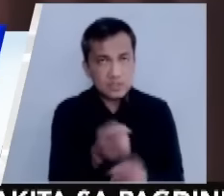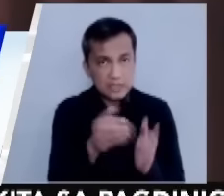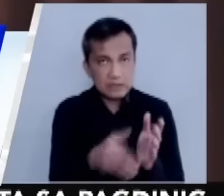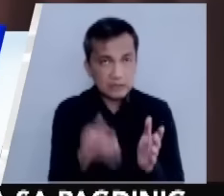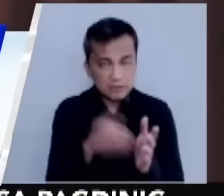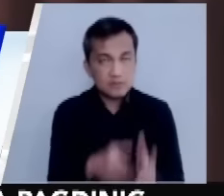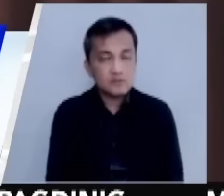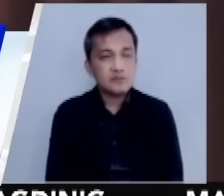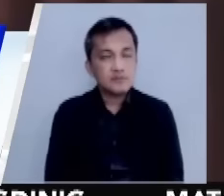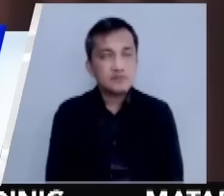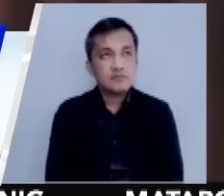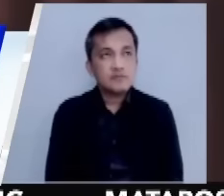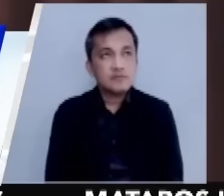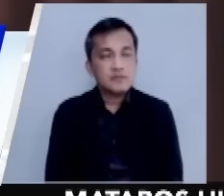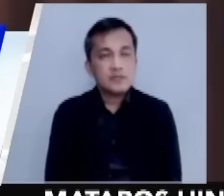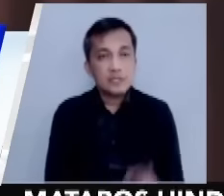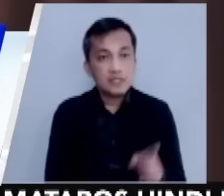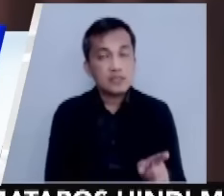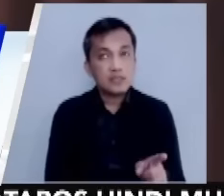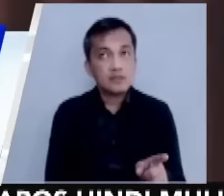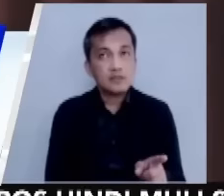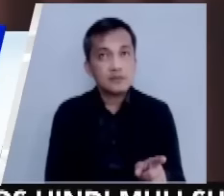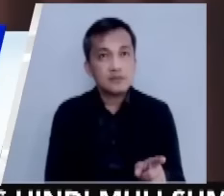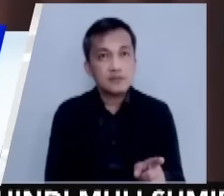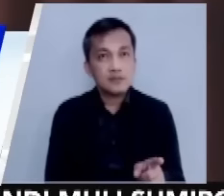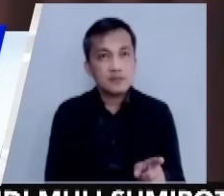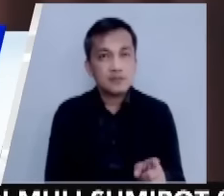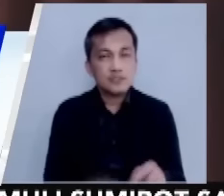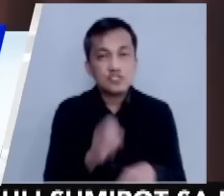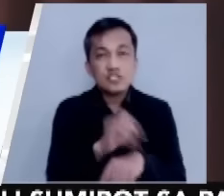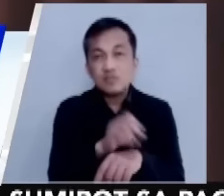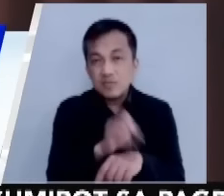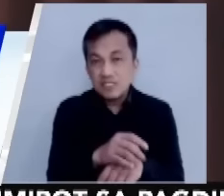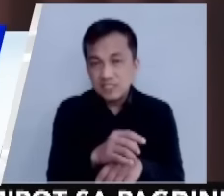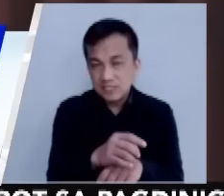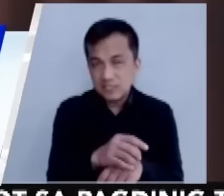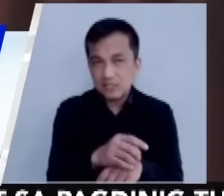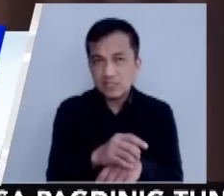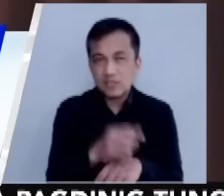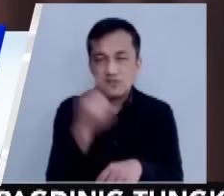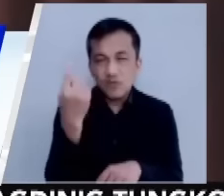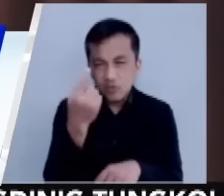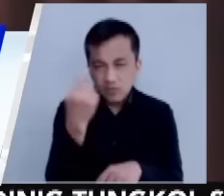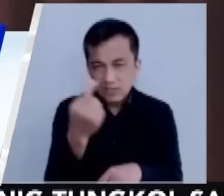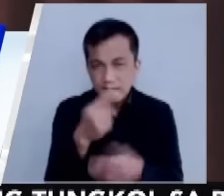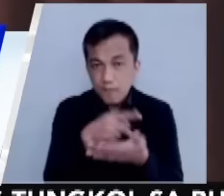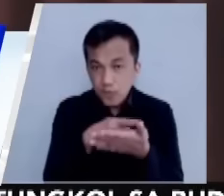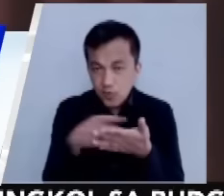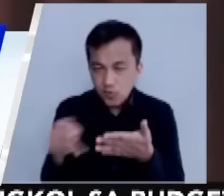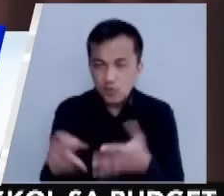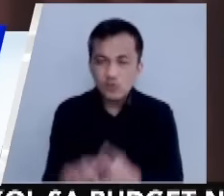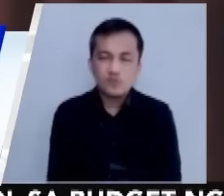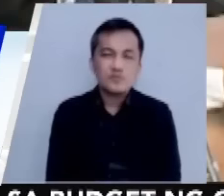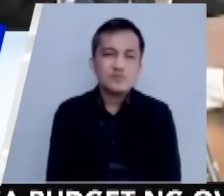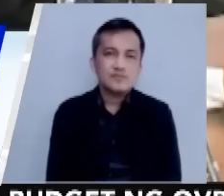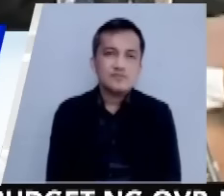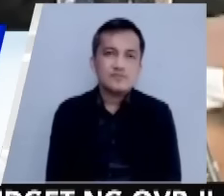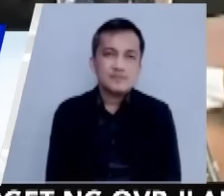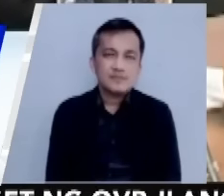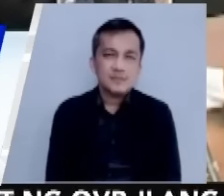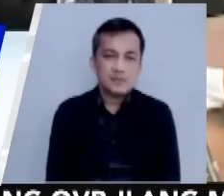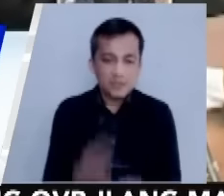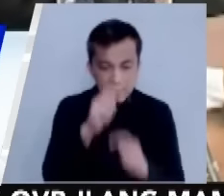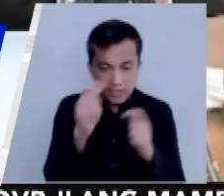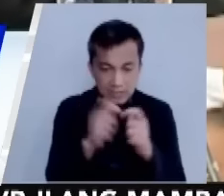ay isang hearsay lang, isang purely chismis. Yun ang exact na word niya. Sa kabila